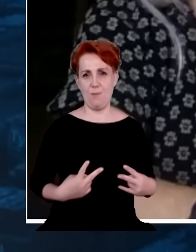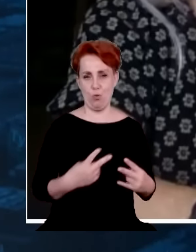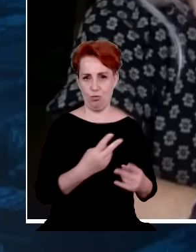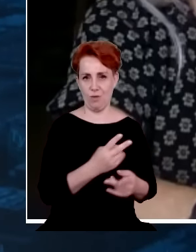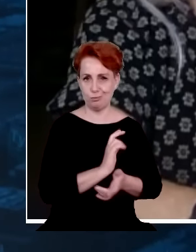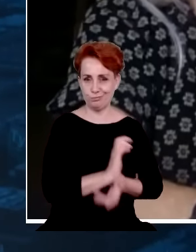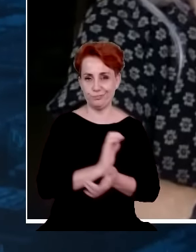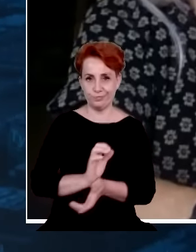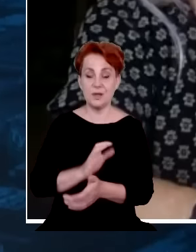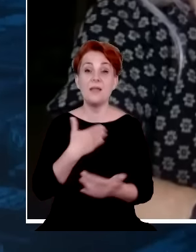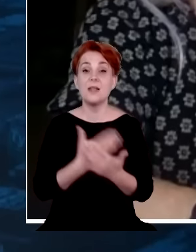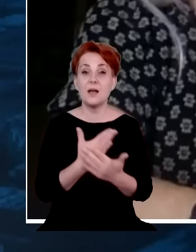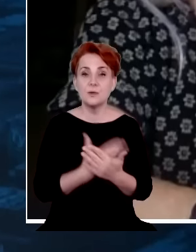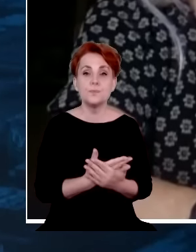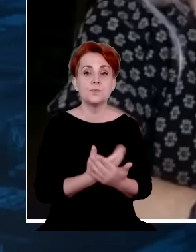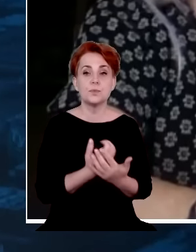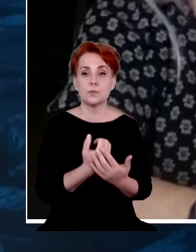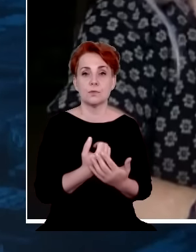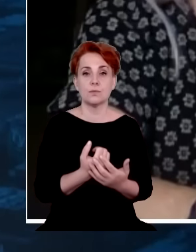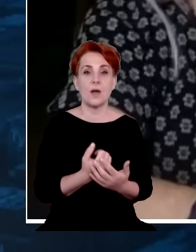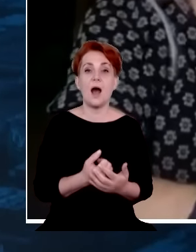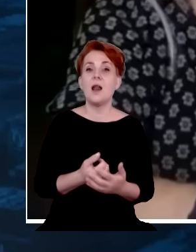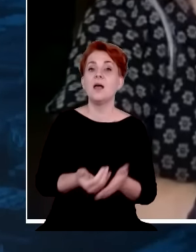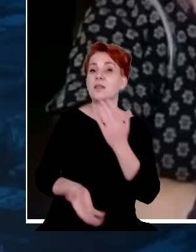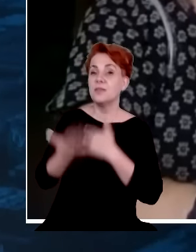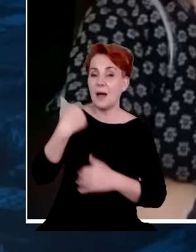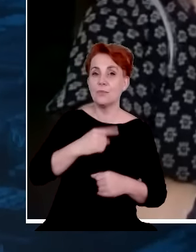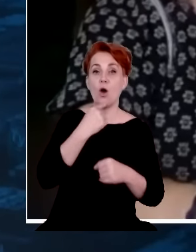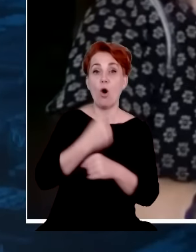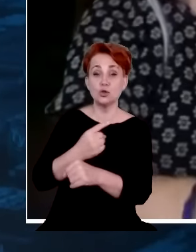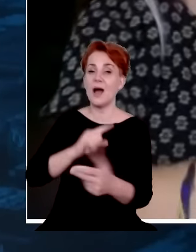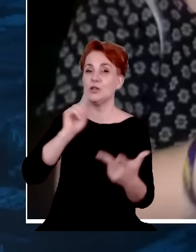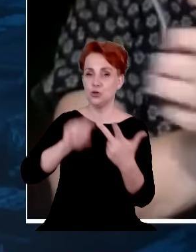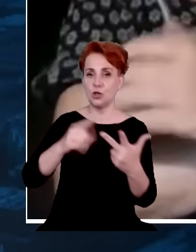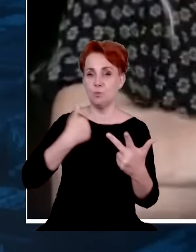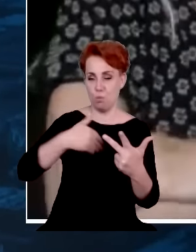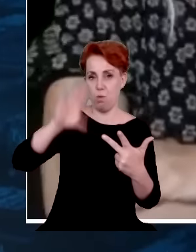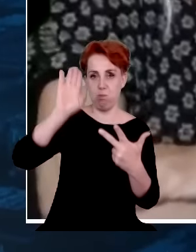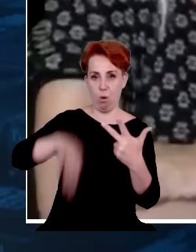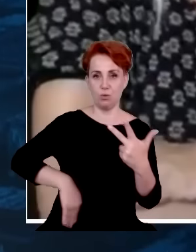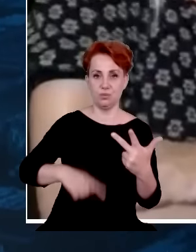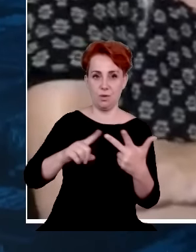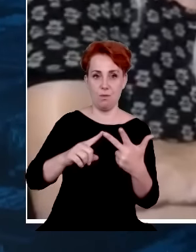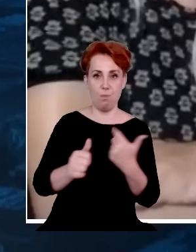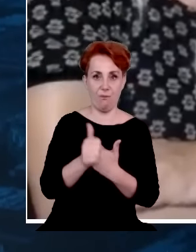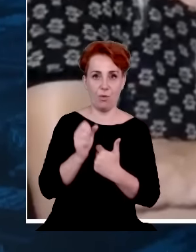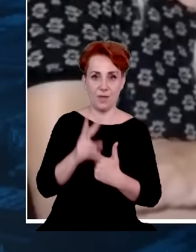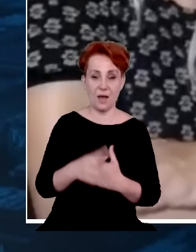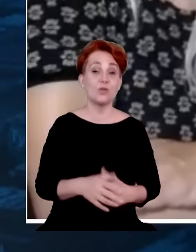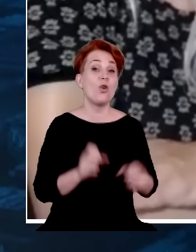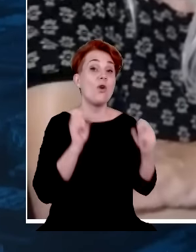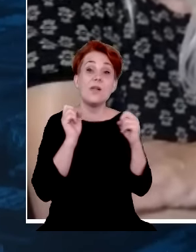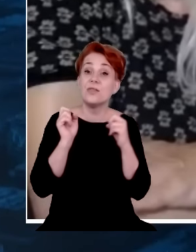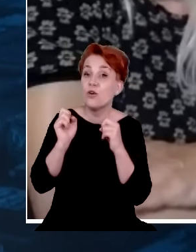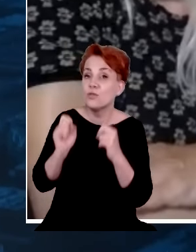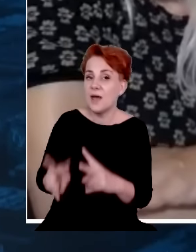jednoznaczne OK ale mimo tamtych orzeczeń jednak trzecia przesłanka była dozwolona tak i ta trzecia przesłanka No